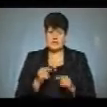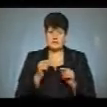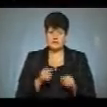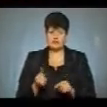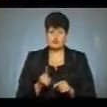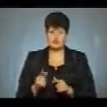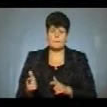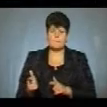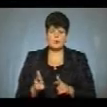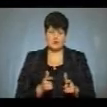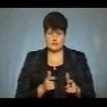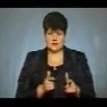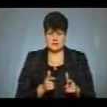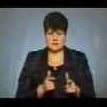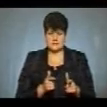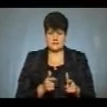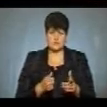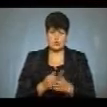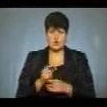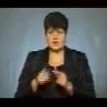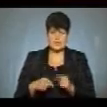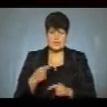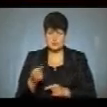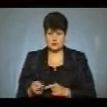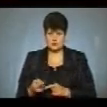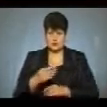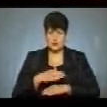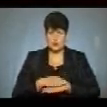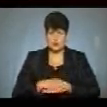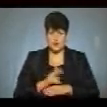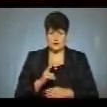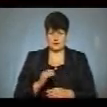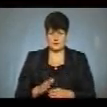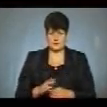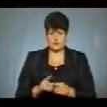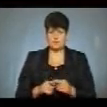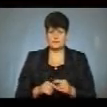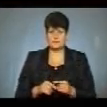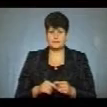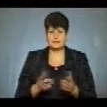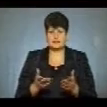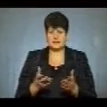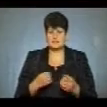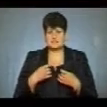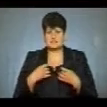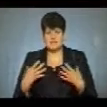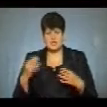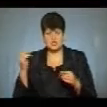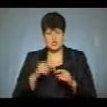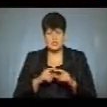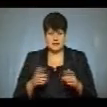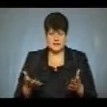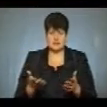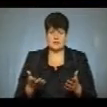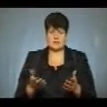щоб підготуватися до наступних уроків, до наступних якихось свят шкільних,